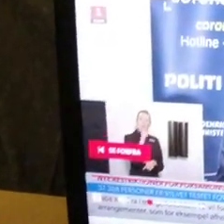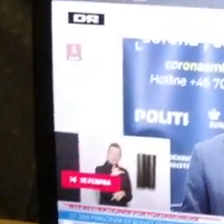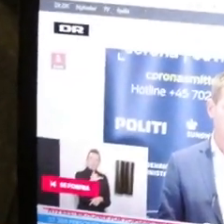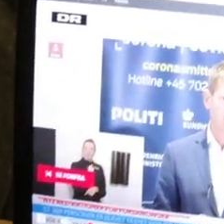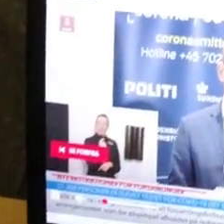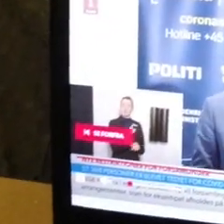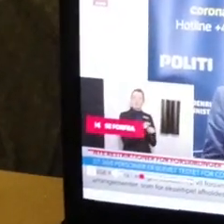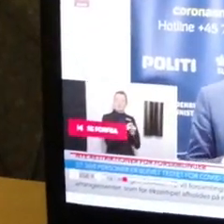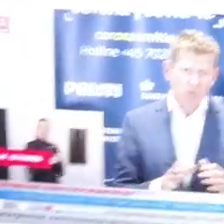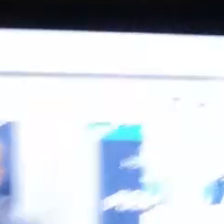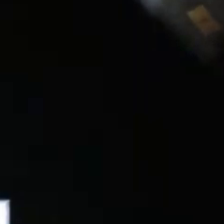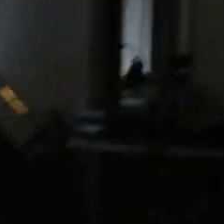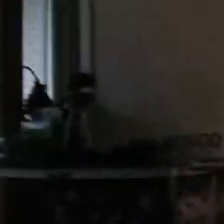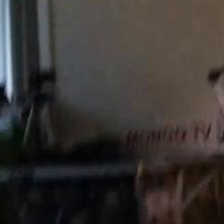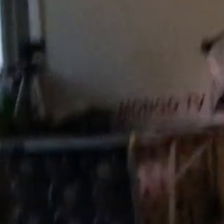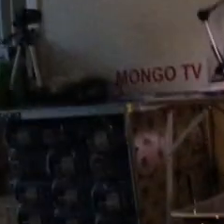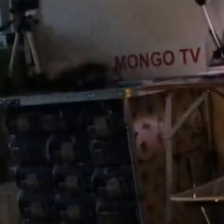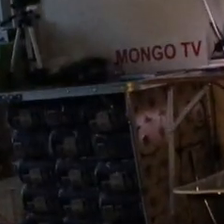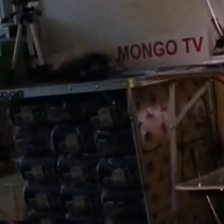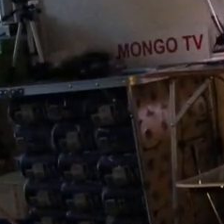lukker det her ned nu.